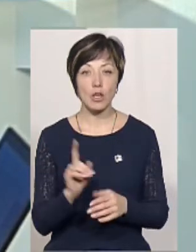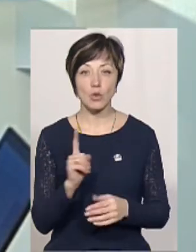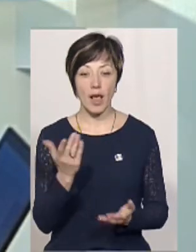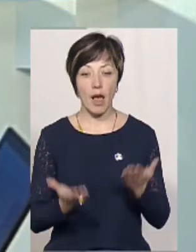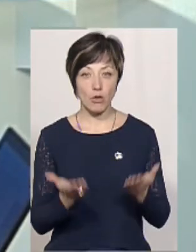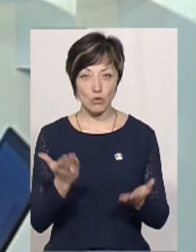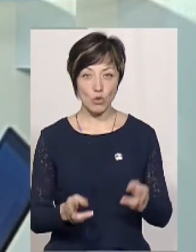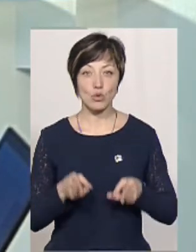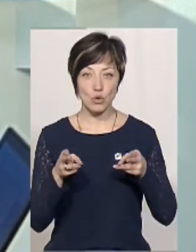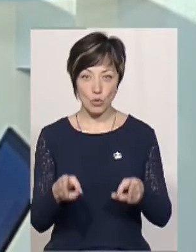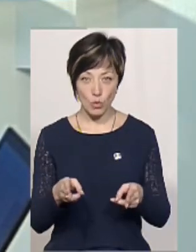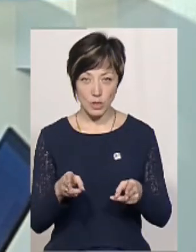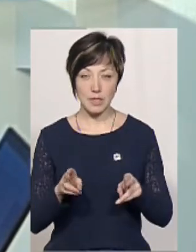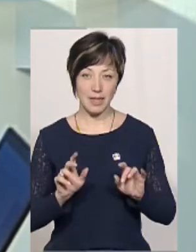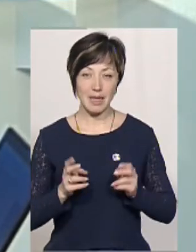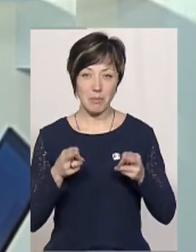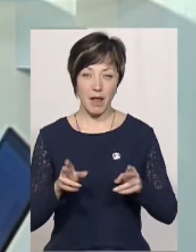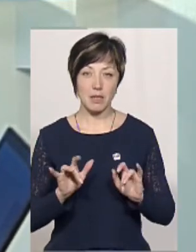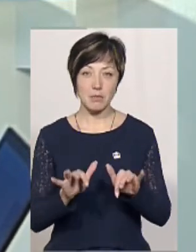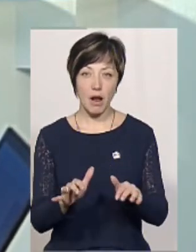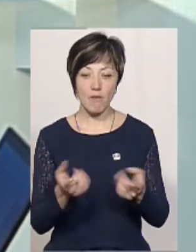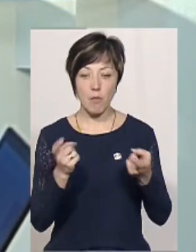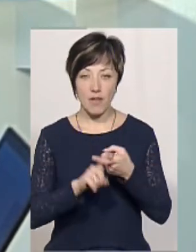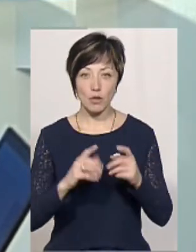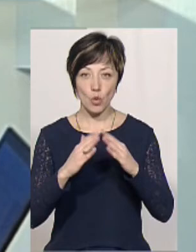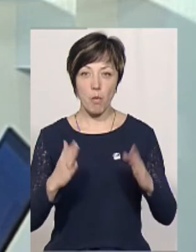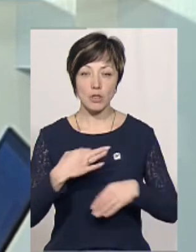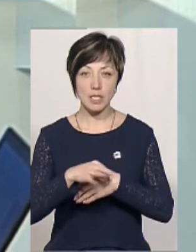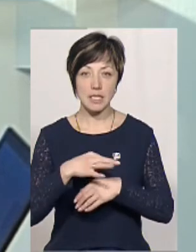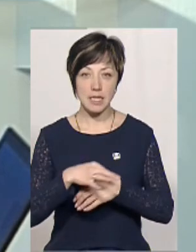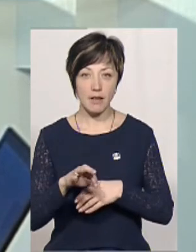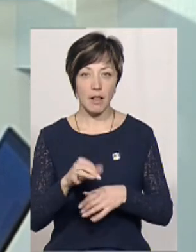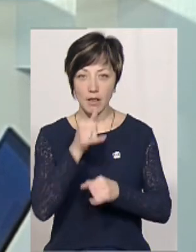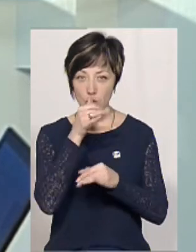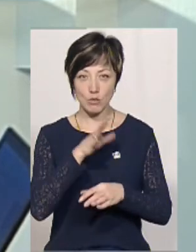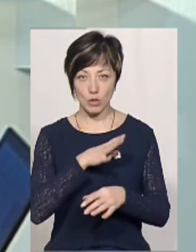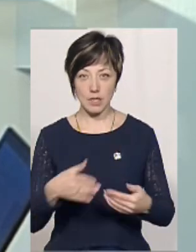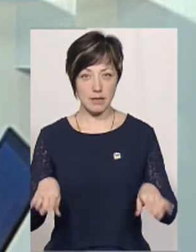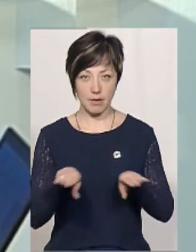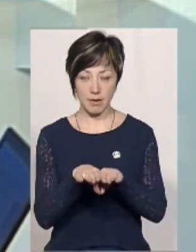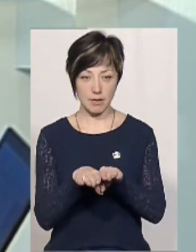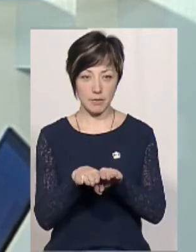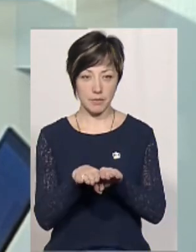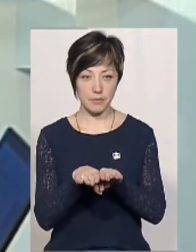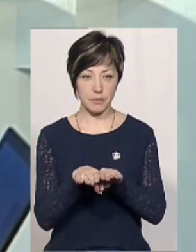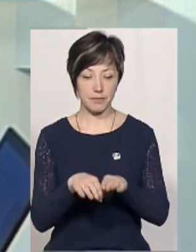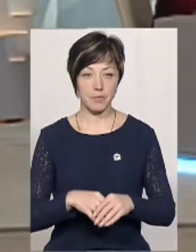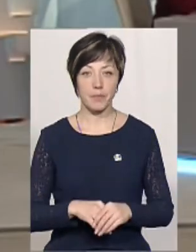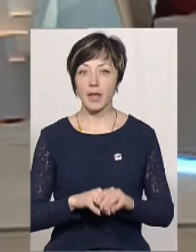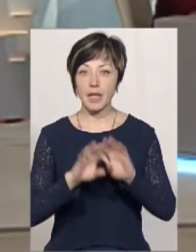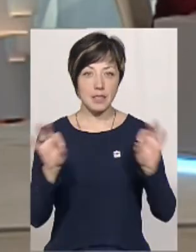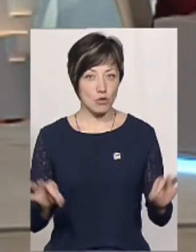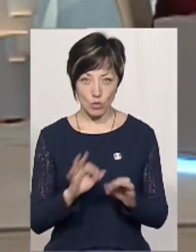якщо злочини, кримінальне провадження, яких саме стосується домашнього насильства, воно не може бути закрите.